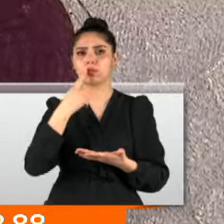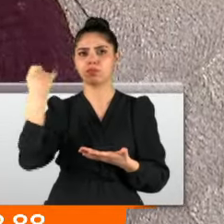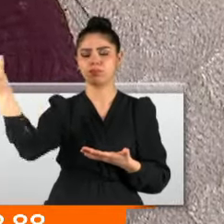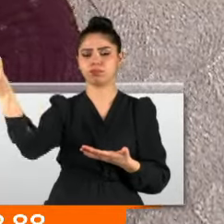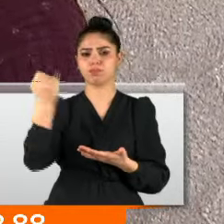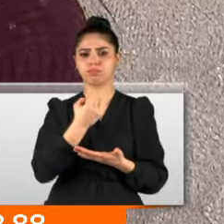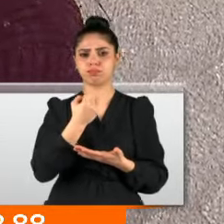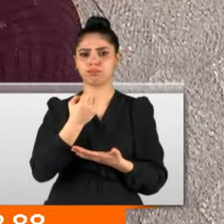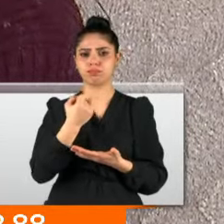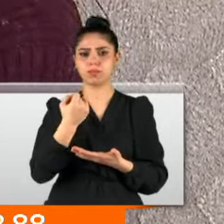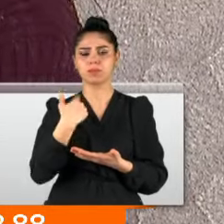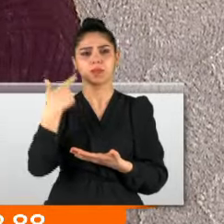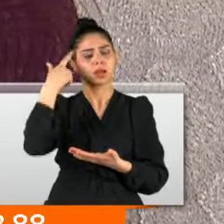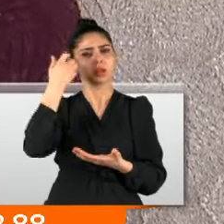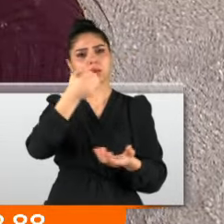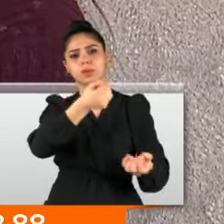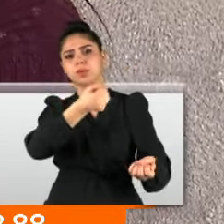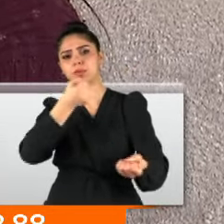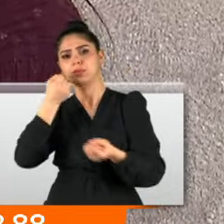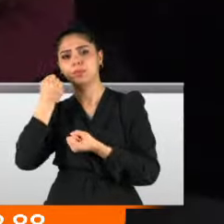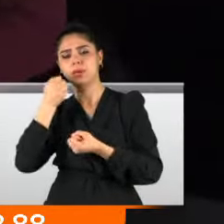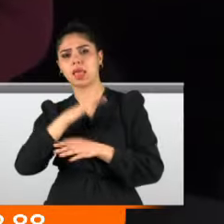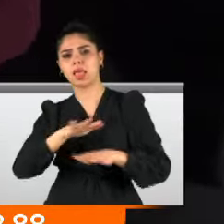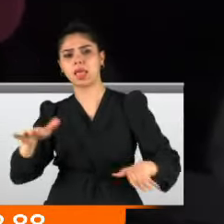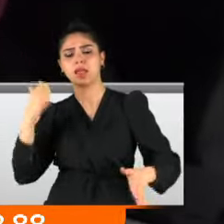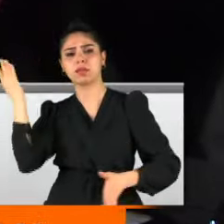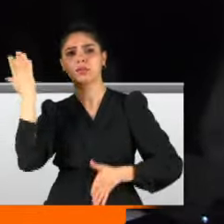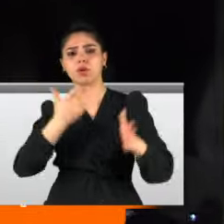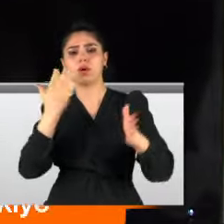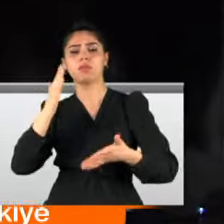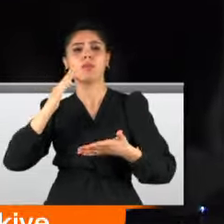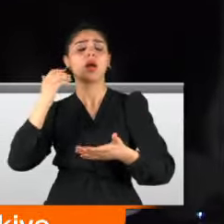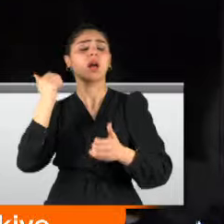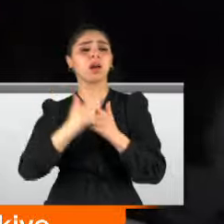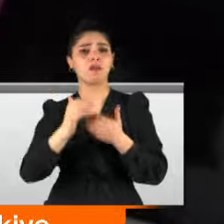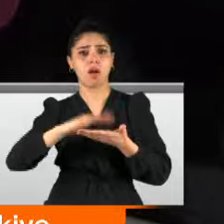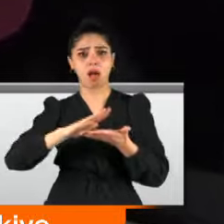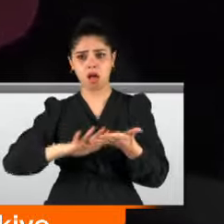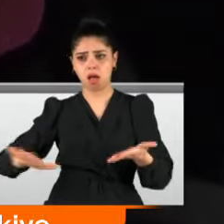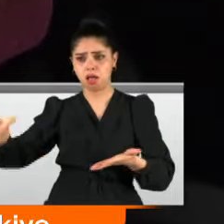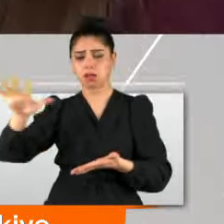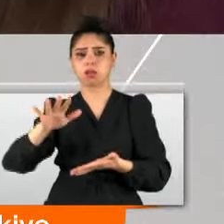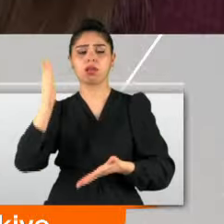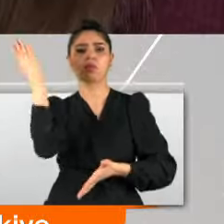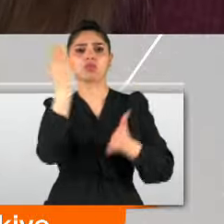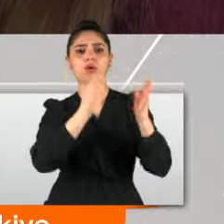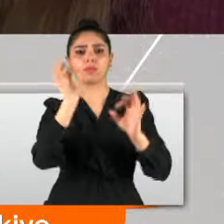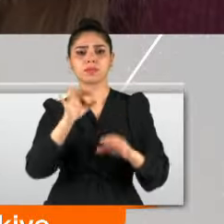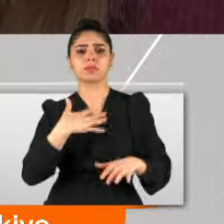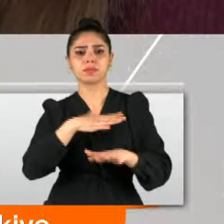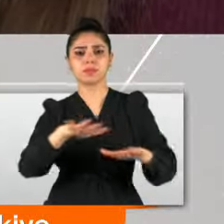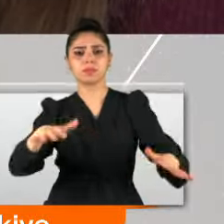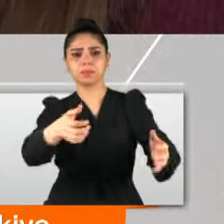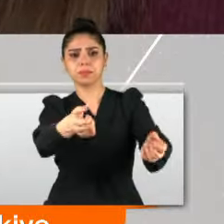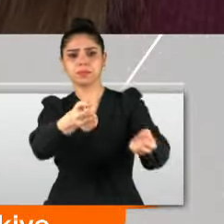süzdüğünüz kuruyor ve benim saçım atarak geri düşürüyorlar kavga eden yastıkları bu kez Zehra idare etmeye başladı yerde beni